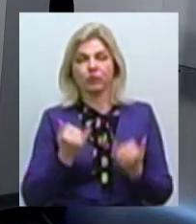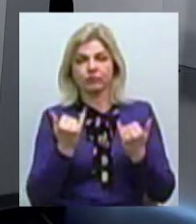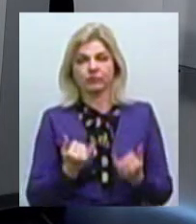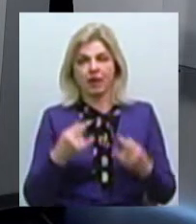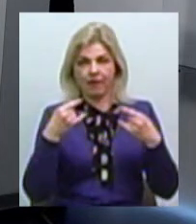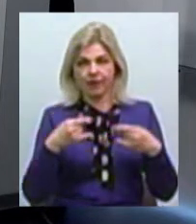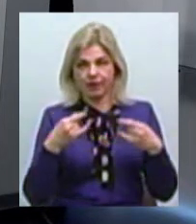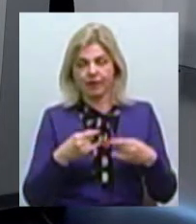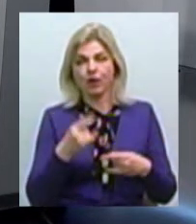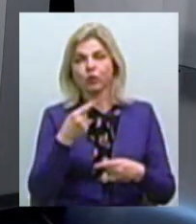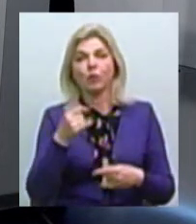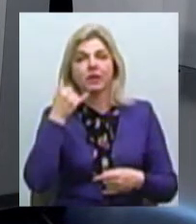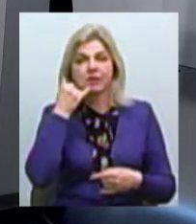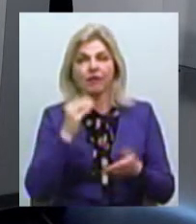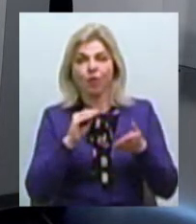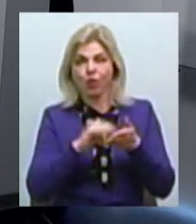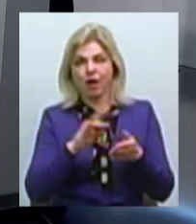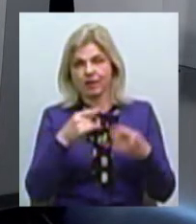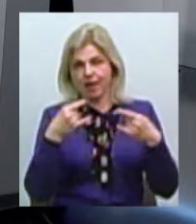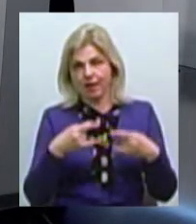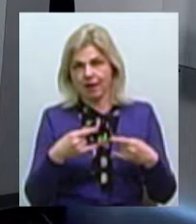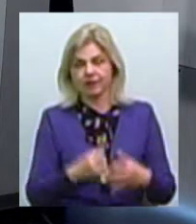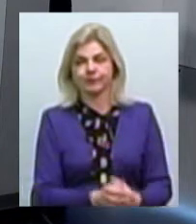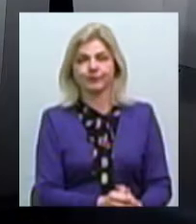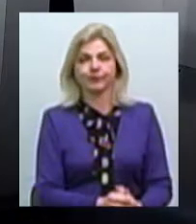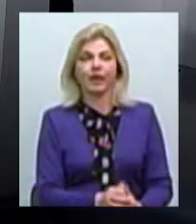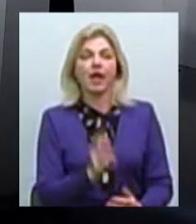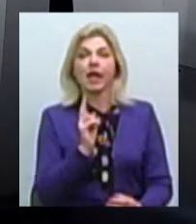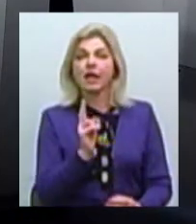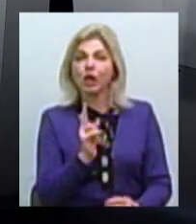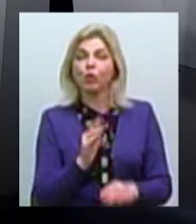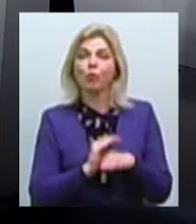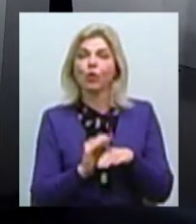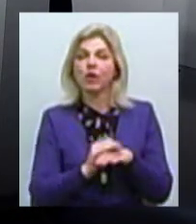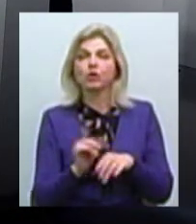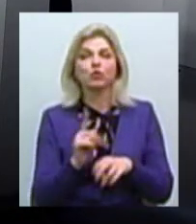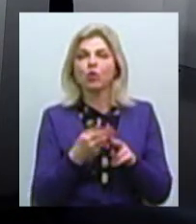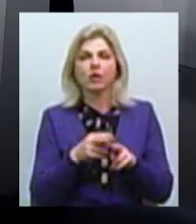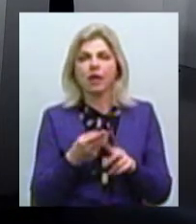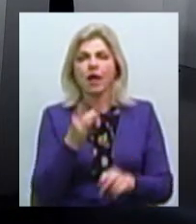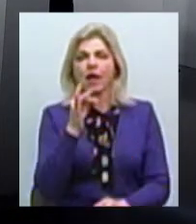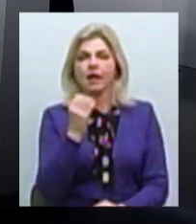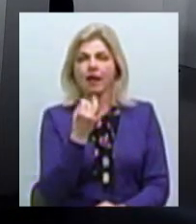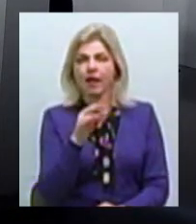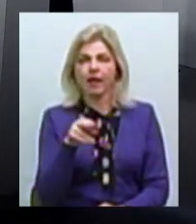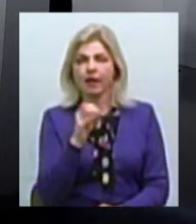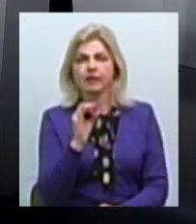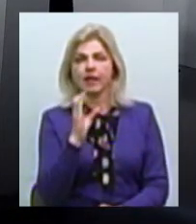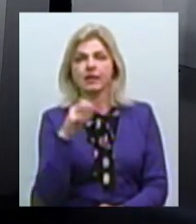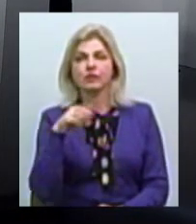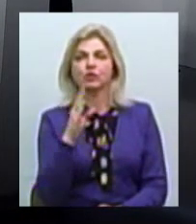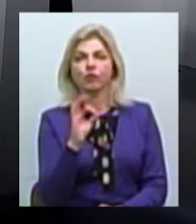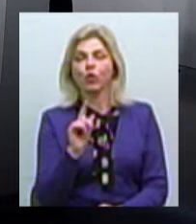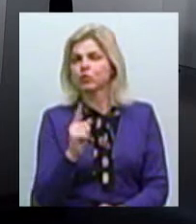студии 76 92 трассе три крыла буду ласкать щеток и рейдерства и чем его но стало проблемой для